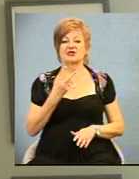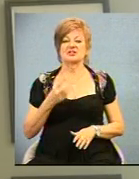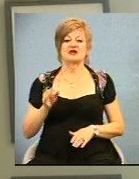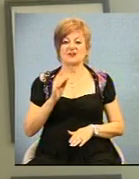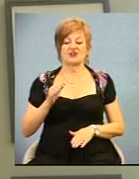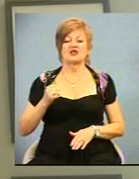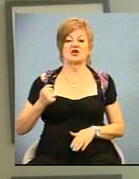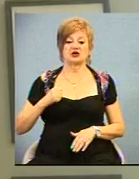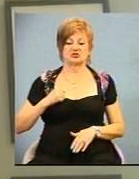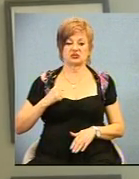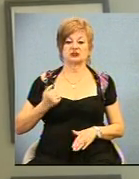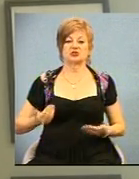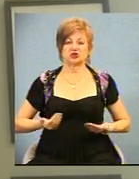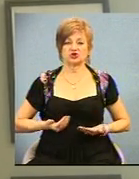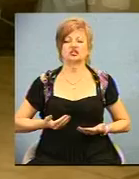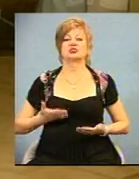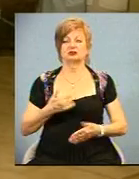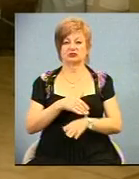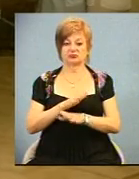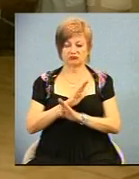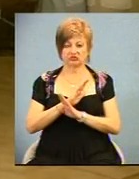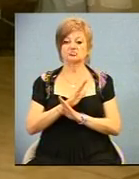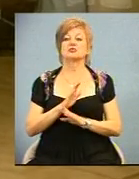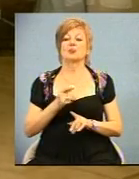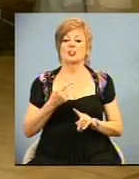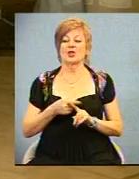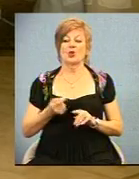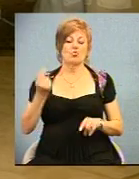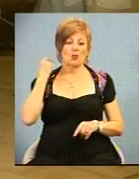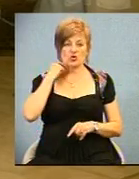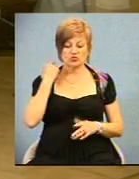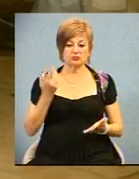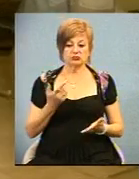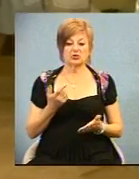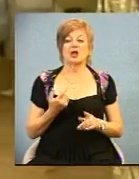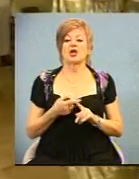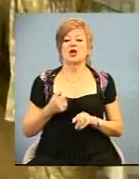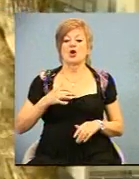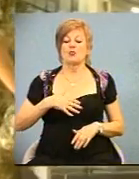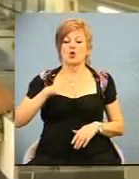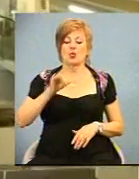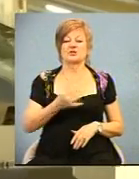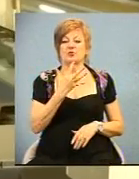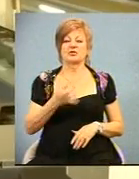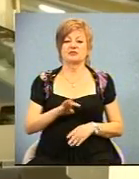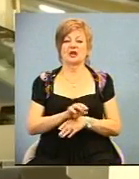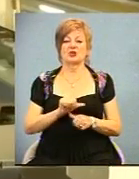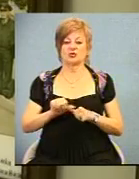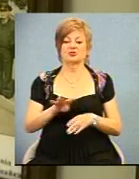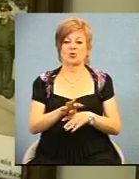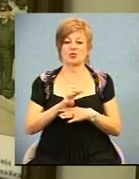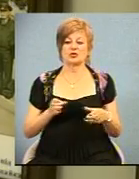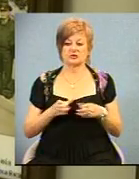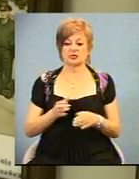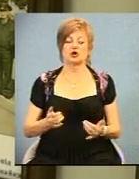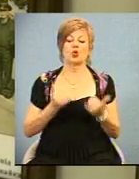життя солдата обірвала ворожа куля, котра потрапила у сонну артерію. Пам'ять усіх полеглих бійців 55-ї окремої артбригади